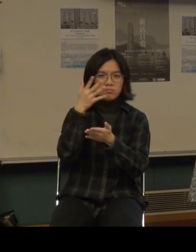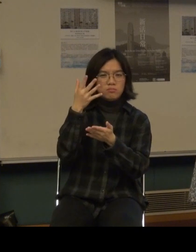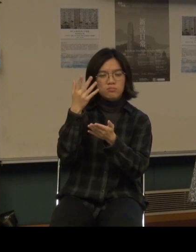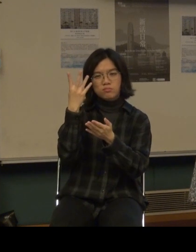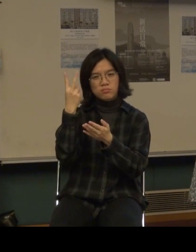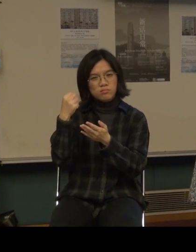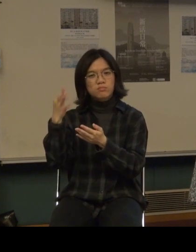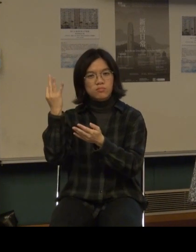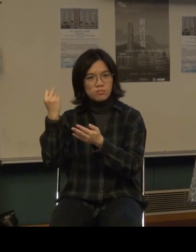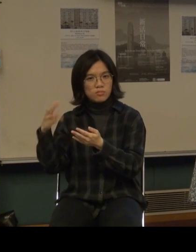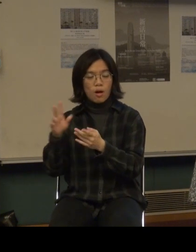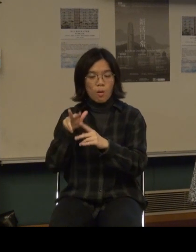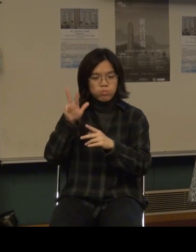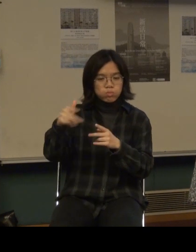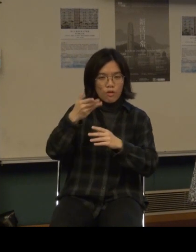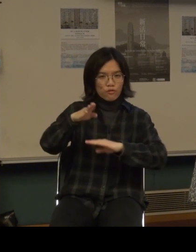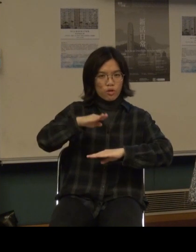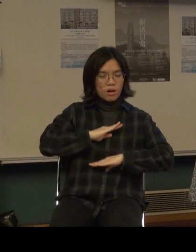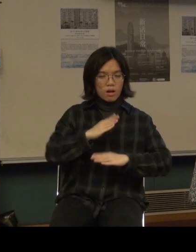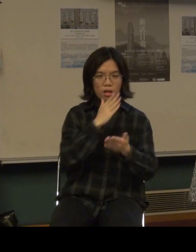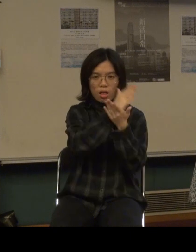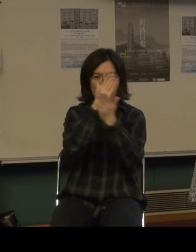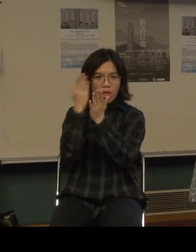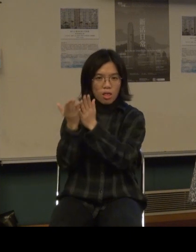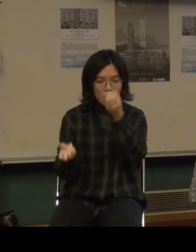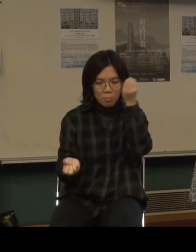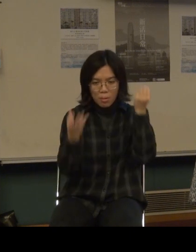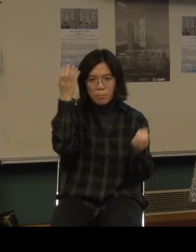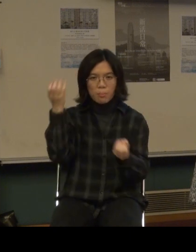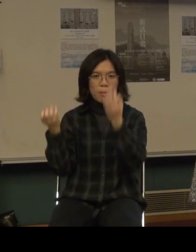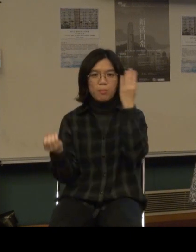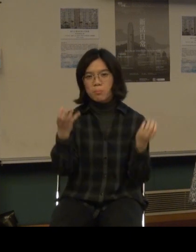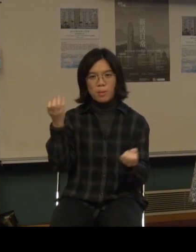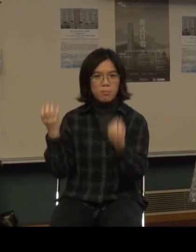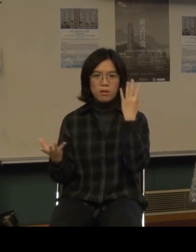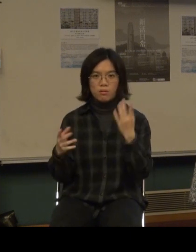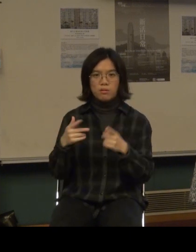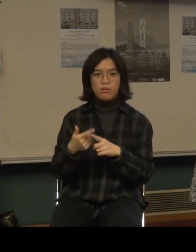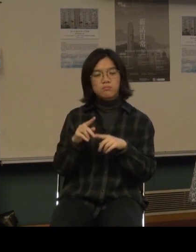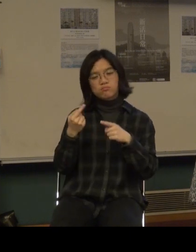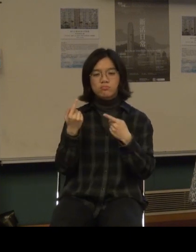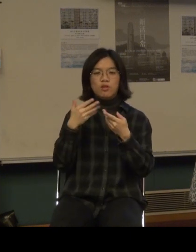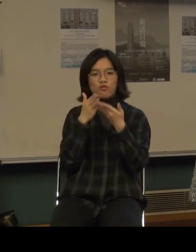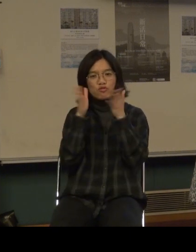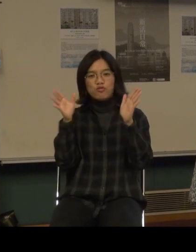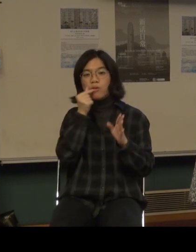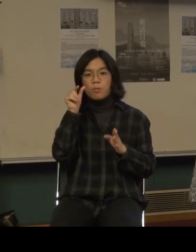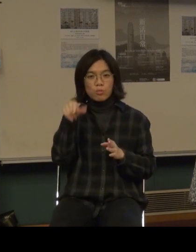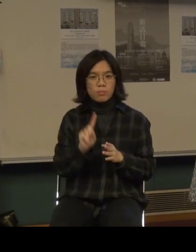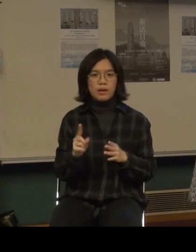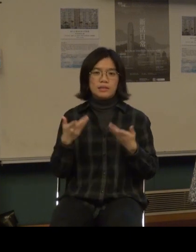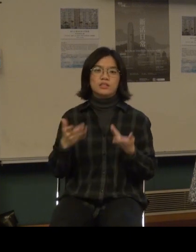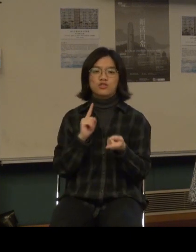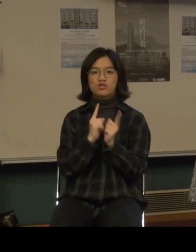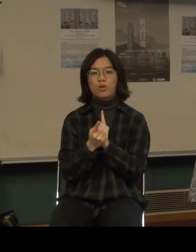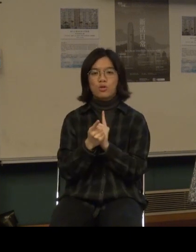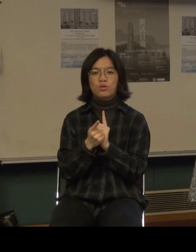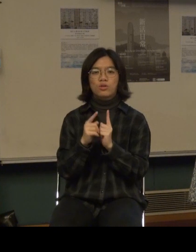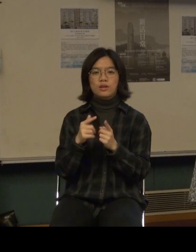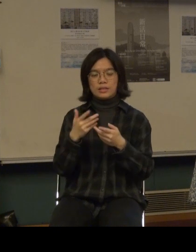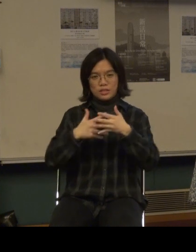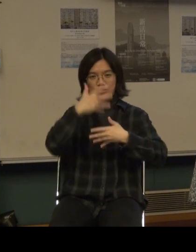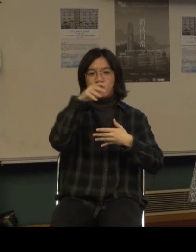格去出現了。我們廣義上都可以說這些是現代建築，因為他們都受到一個現代思潮的影響，他們都希望去